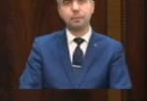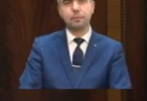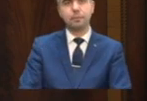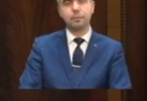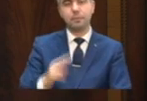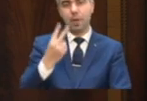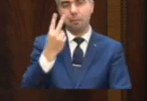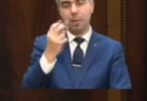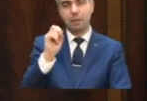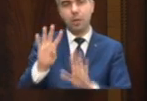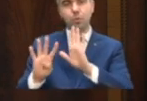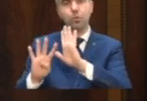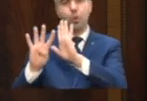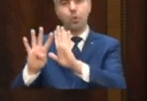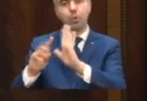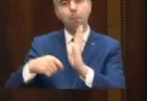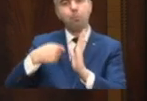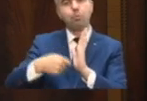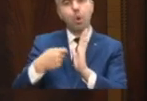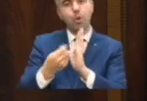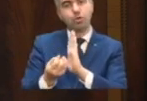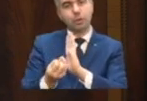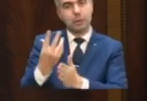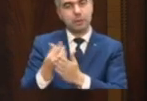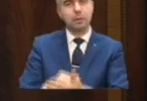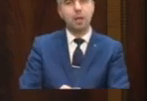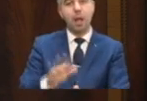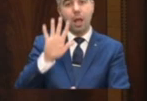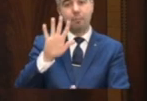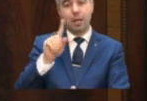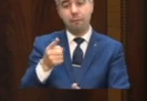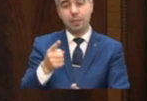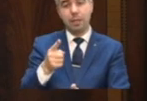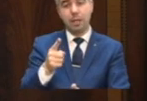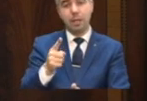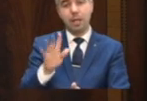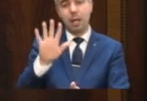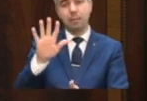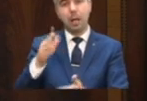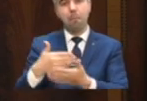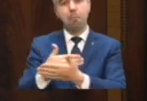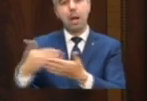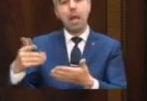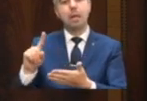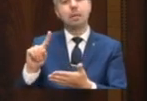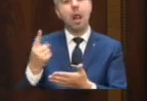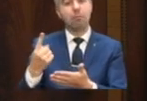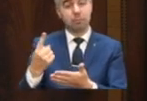209 مشروع جداد فيهم 5.8 مليار ديال الدرهم ديال الاستثمار،